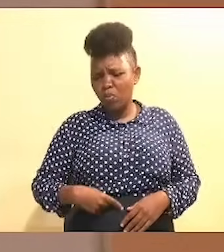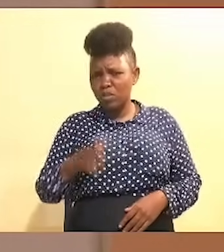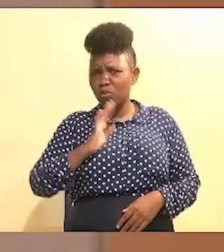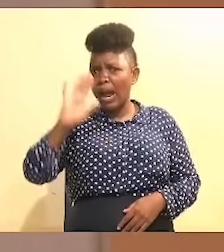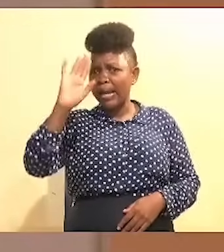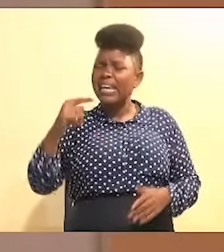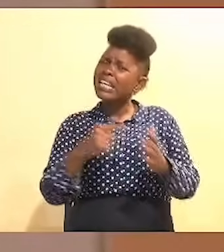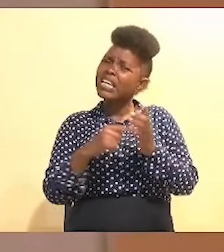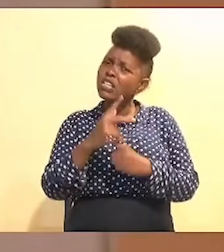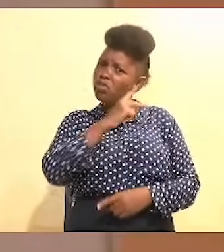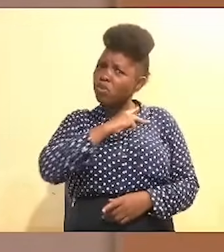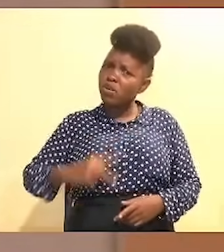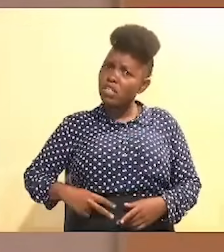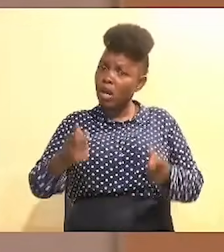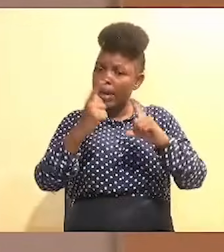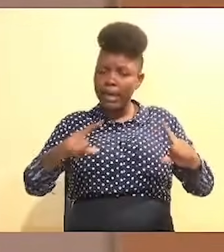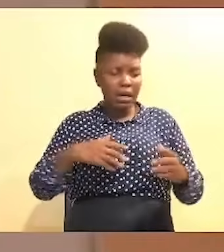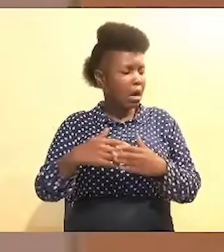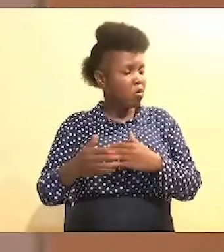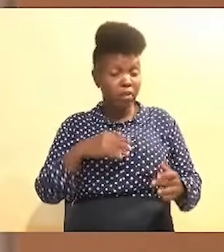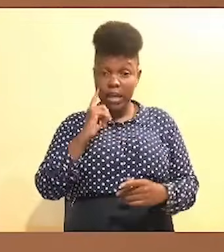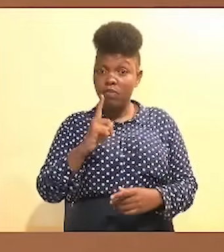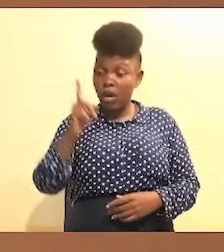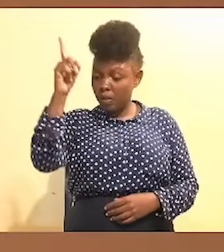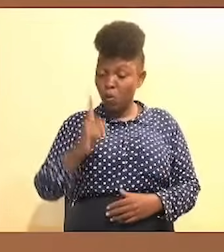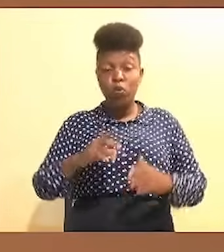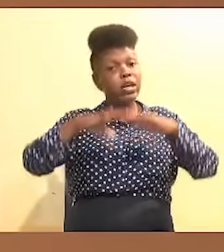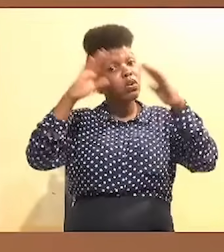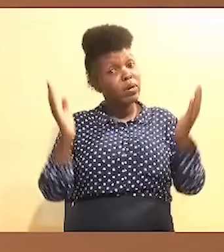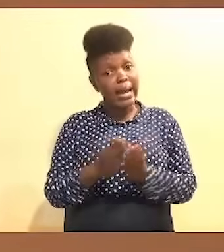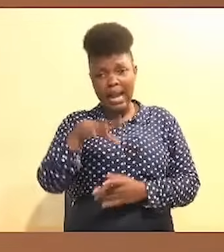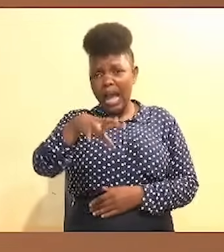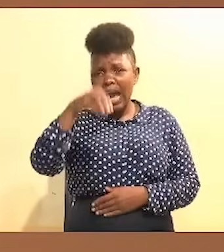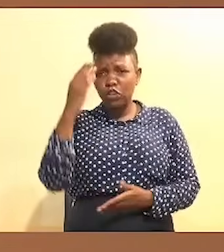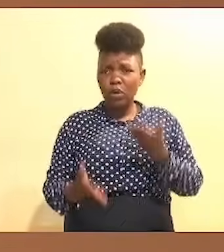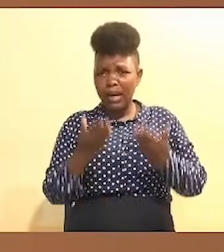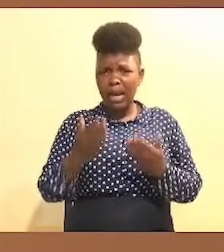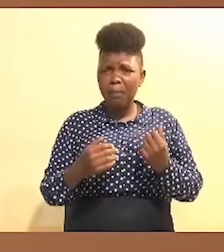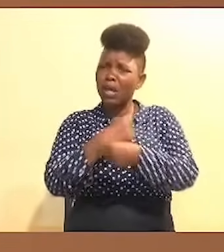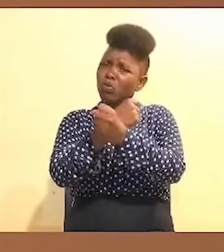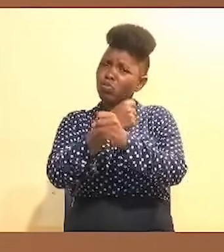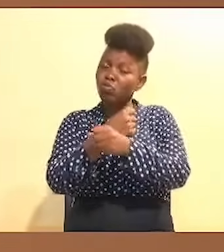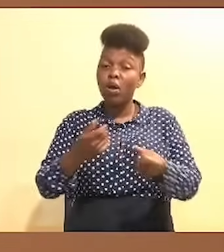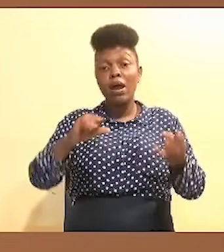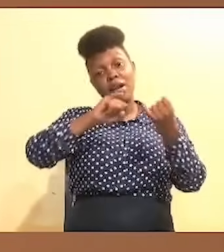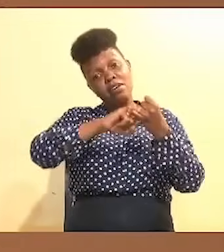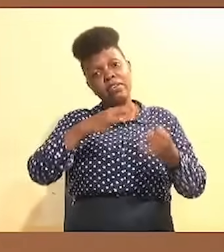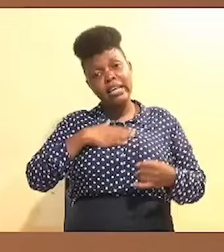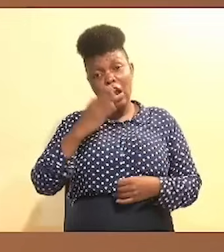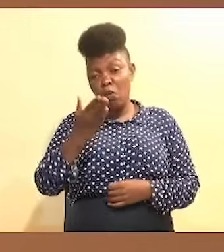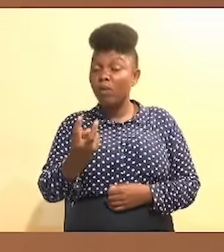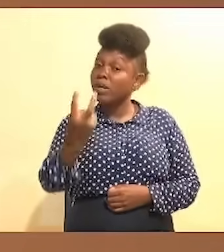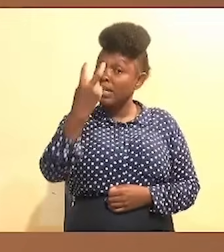Kristo, lakini hakufanya hivyo. Alipokuja duniani akachukua namna ya mtumwa. Rafiki yangu